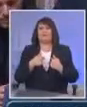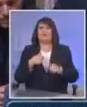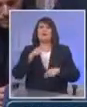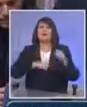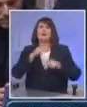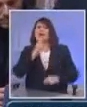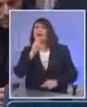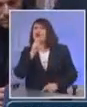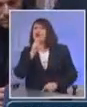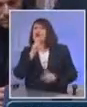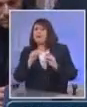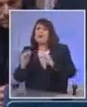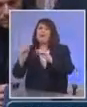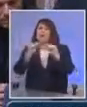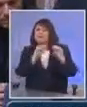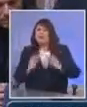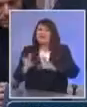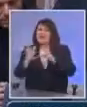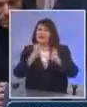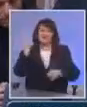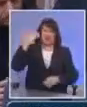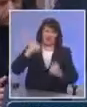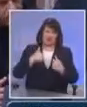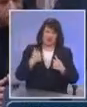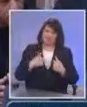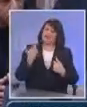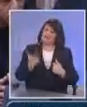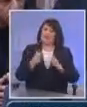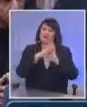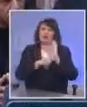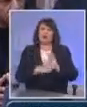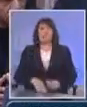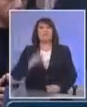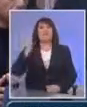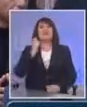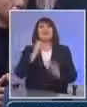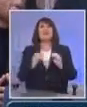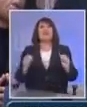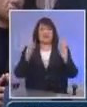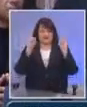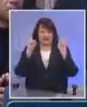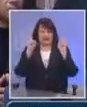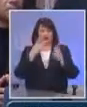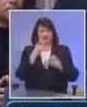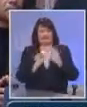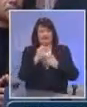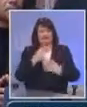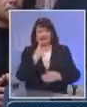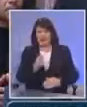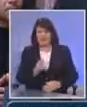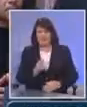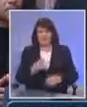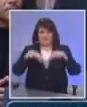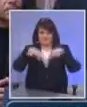παπαγαλάκια των καναλιών, οι οποίοι θέλουν να απαξιώσουν το κίνημά μας. Εθνική παιδεία, Χρυσή Αυγή,